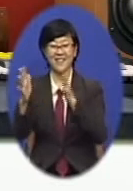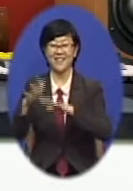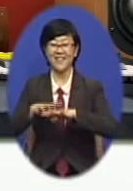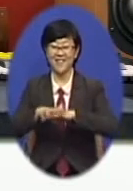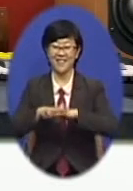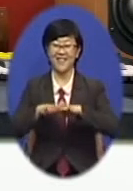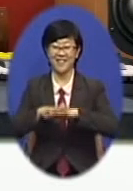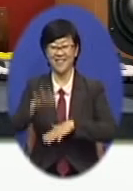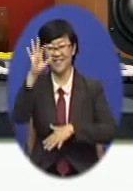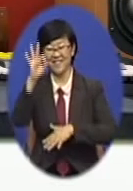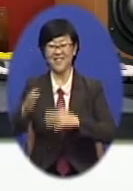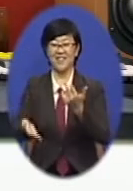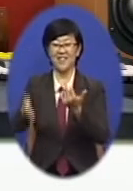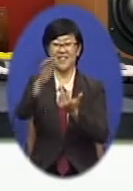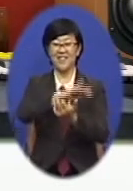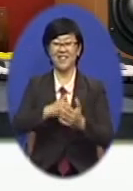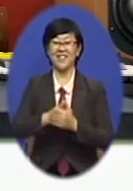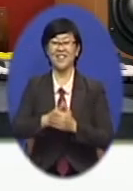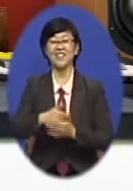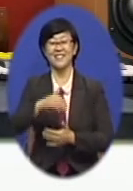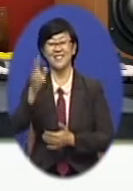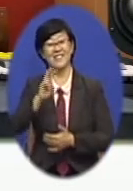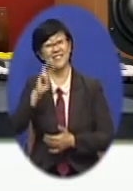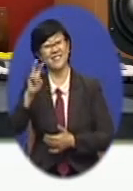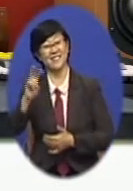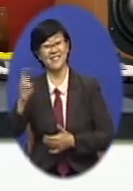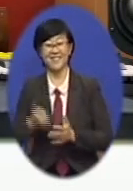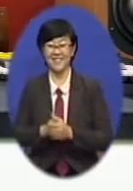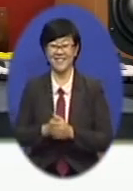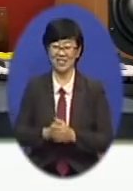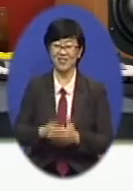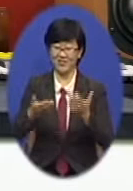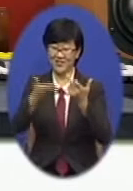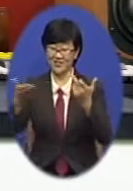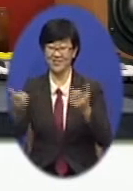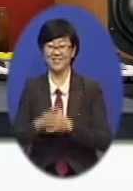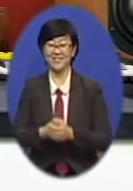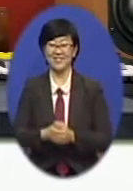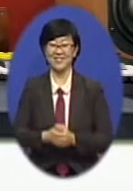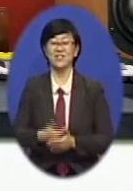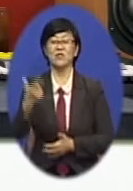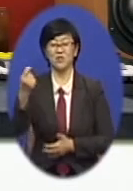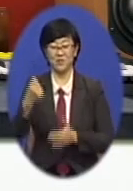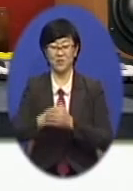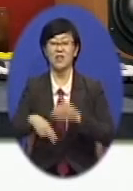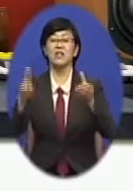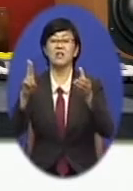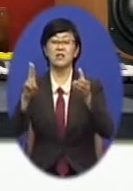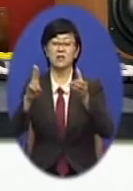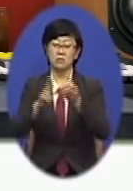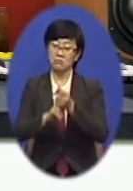갈대밭이 보이는 네. 언덕 나란히 장가에 그거 네. 아 숨어오는